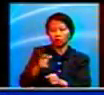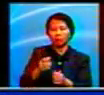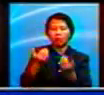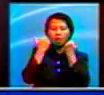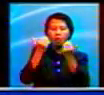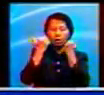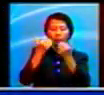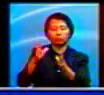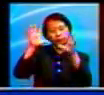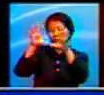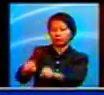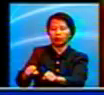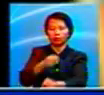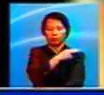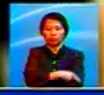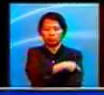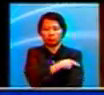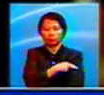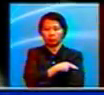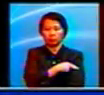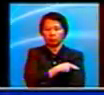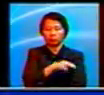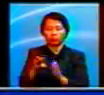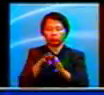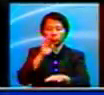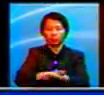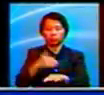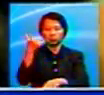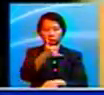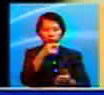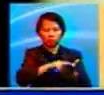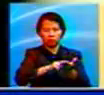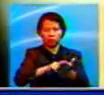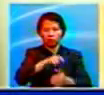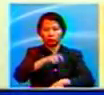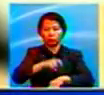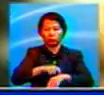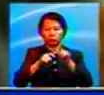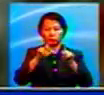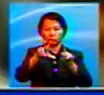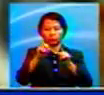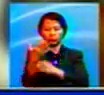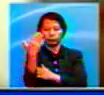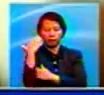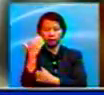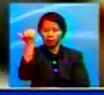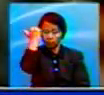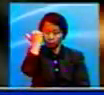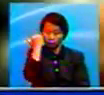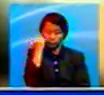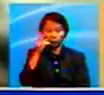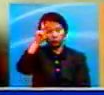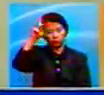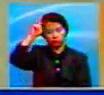penganggur ditahan di Hospital Sultanah Nur Zahirah ketika menerima rawatan pukul 1.30 pagi. Mahkamah Session